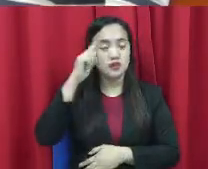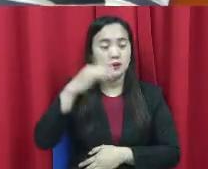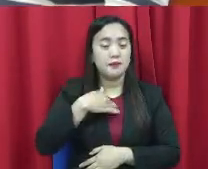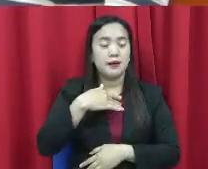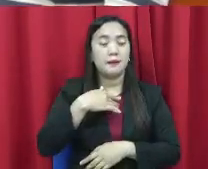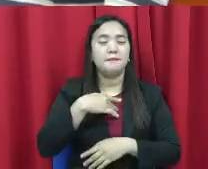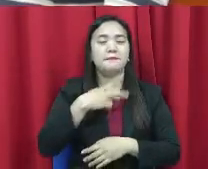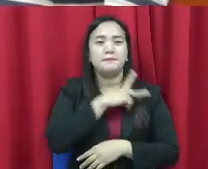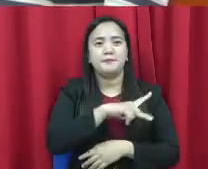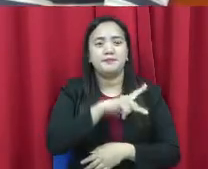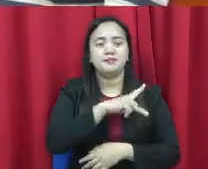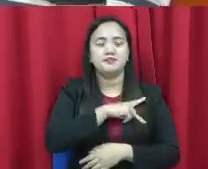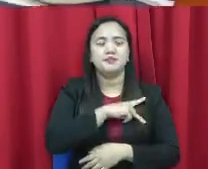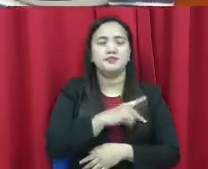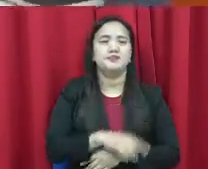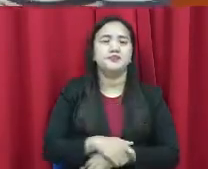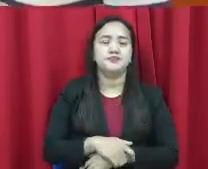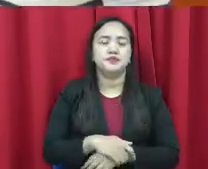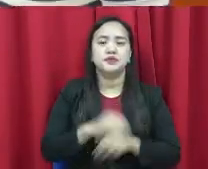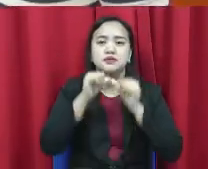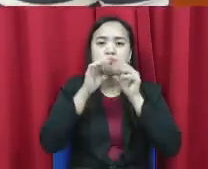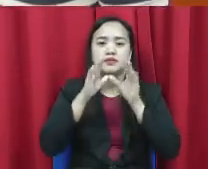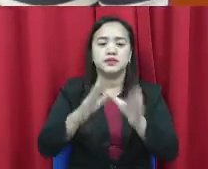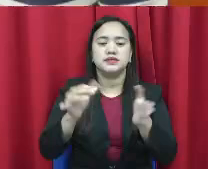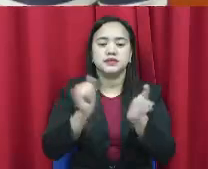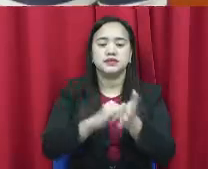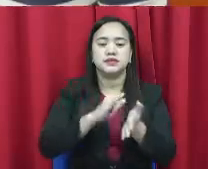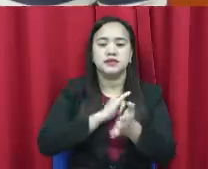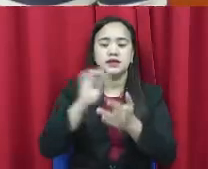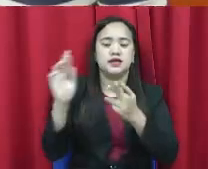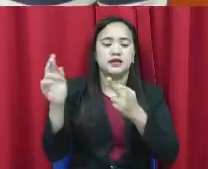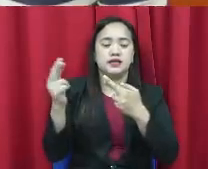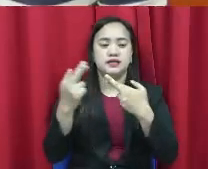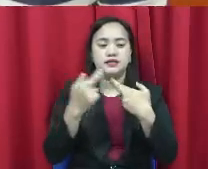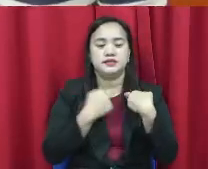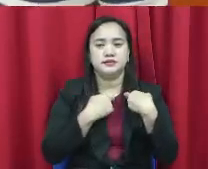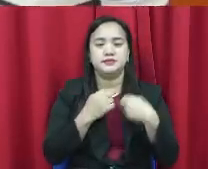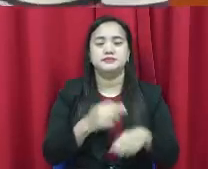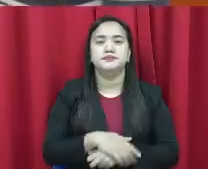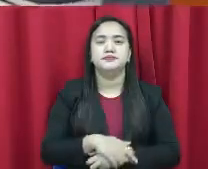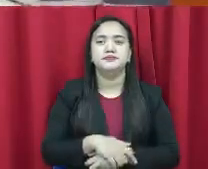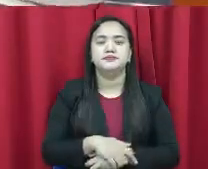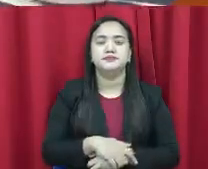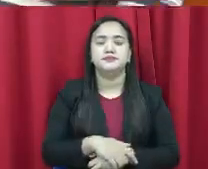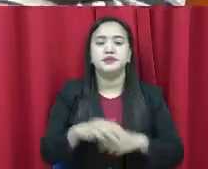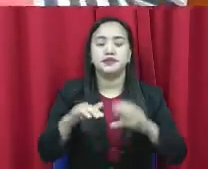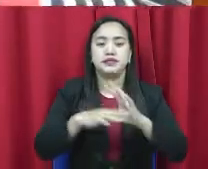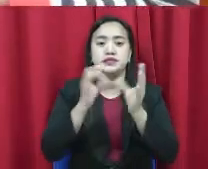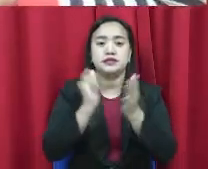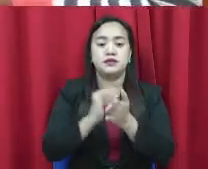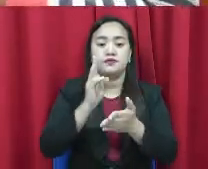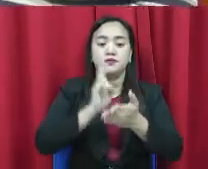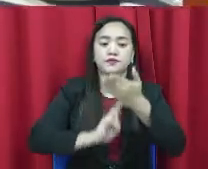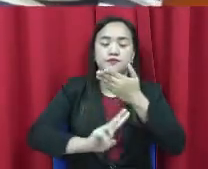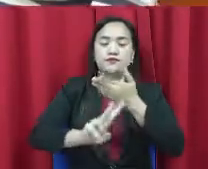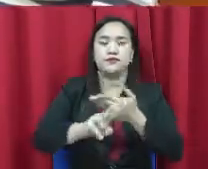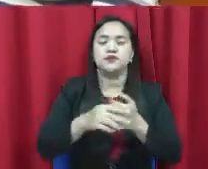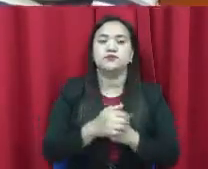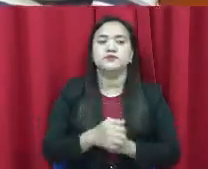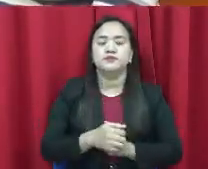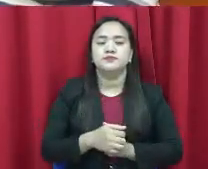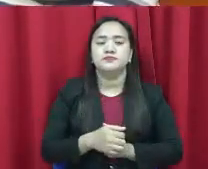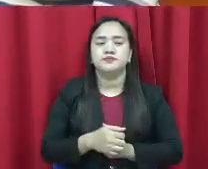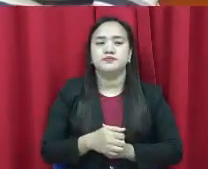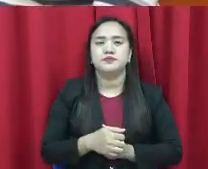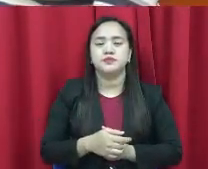ang pagpapahala na sabi ko na aking pong natanggap doon Ma'am ay ah Doon nga sa talatang ito na pinahayag ng ating mahalang Pastor